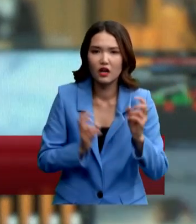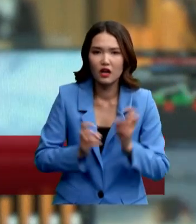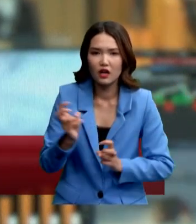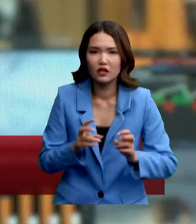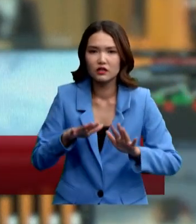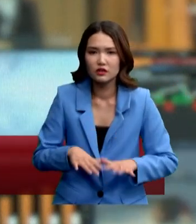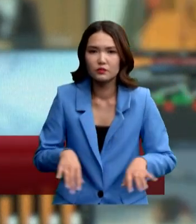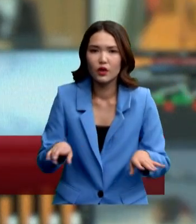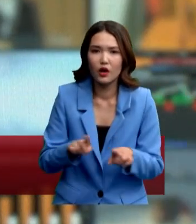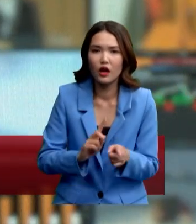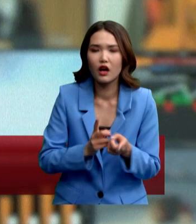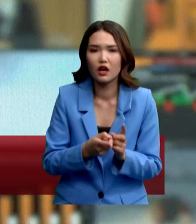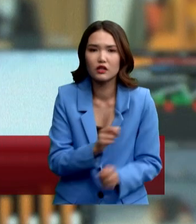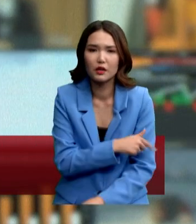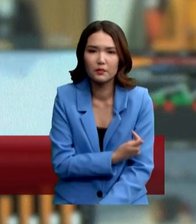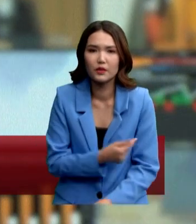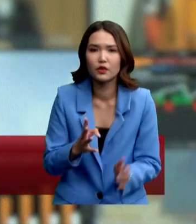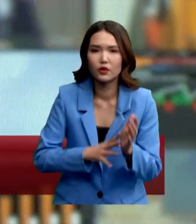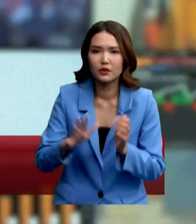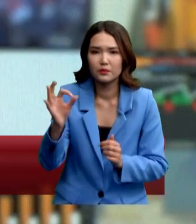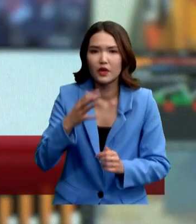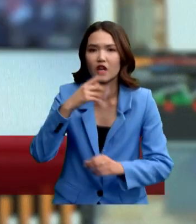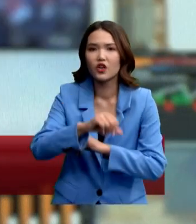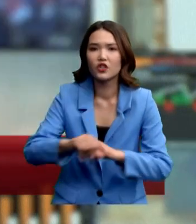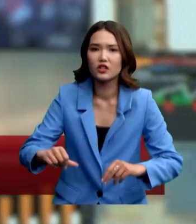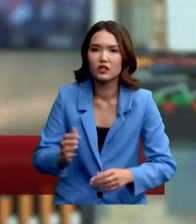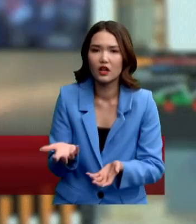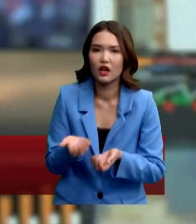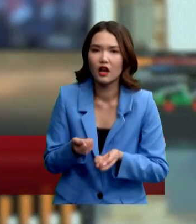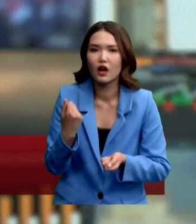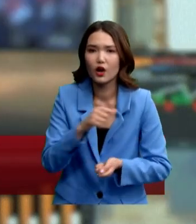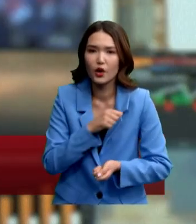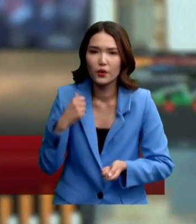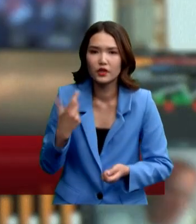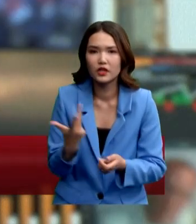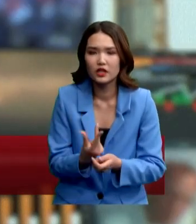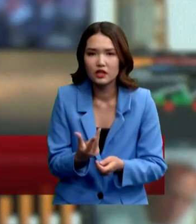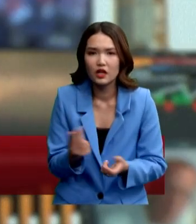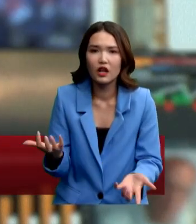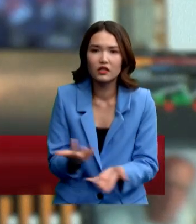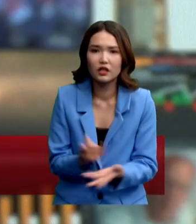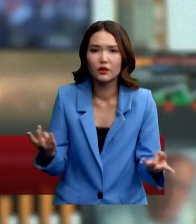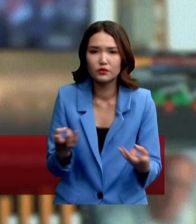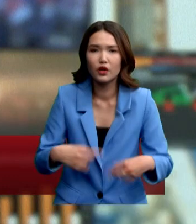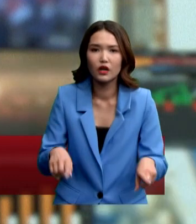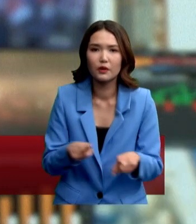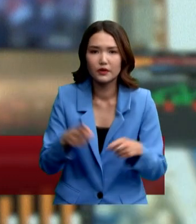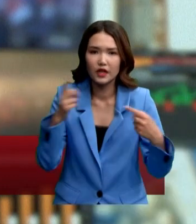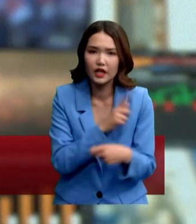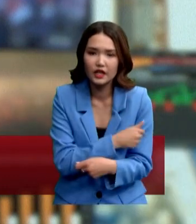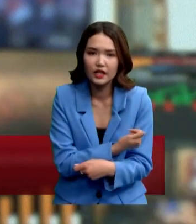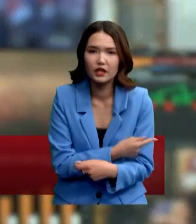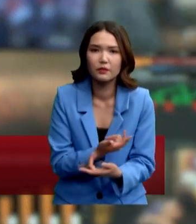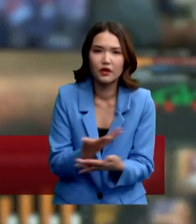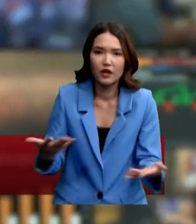айналған. Медициналық тауардың 95% шетелге экспортталуда, ал өзімізде шприц тапшы. Мұнайлы өңірдегі емхана мен аурухана